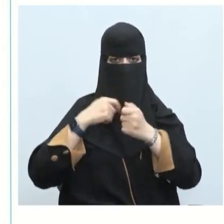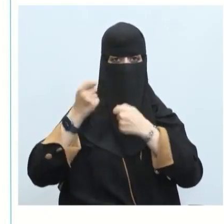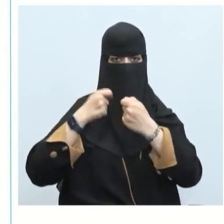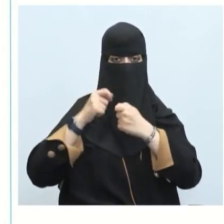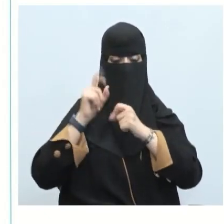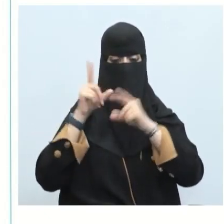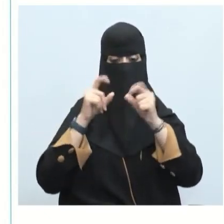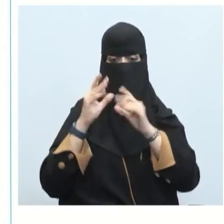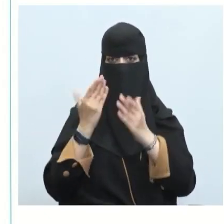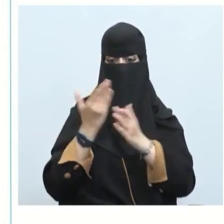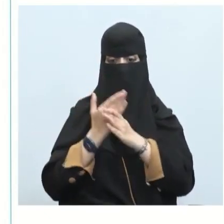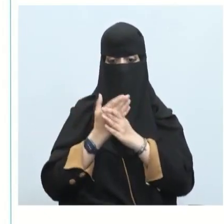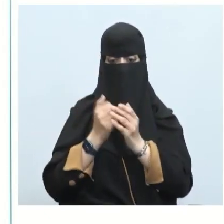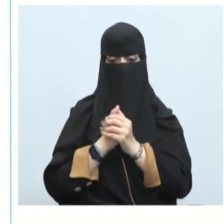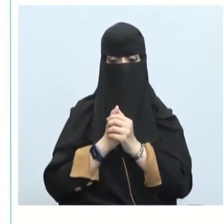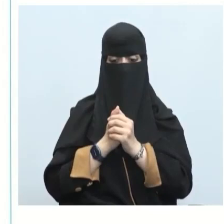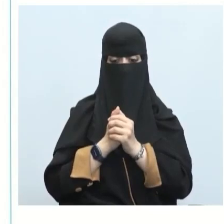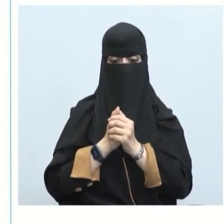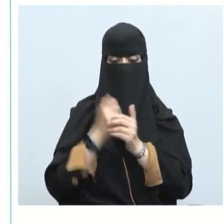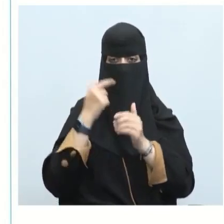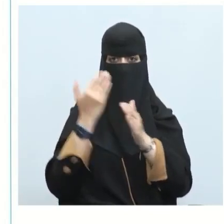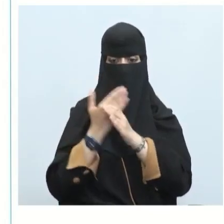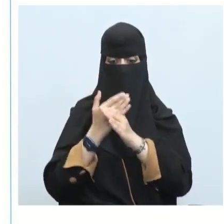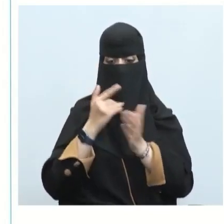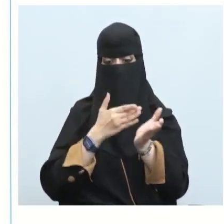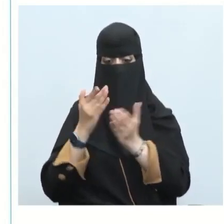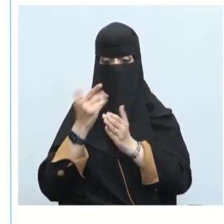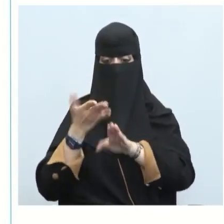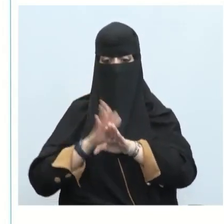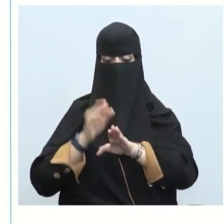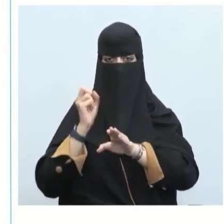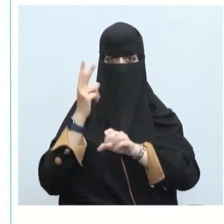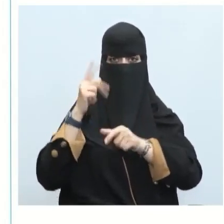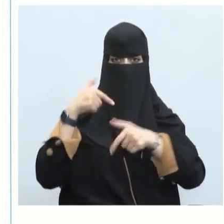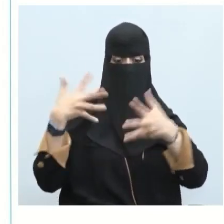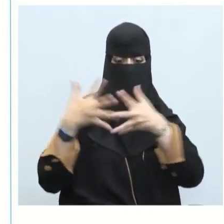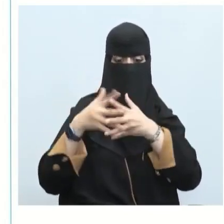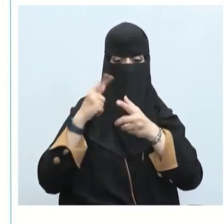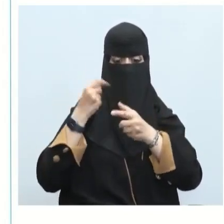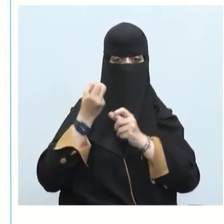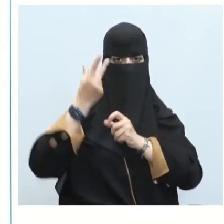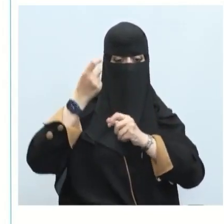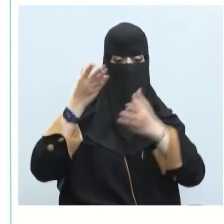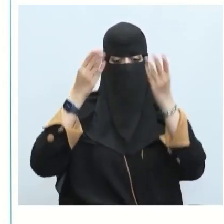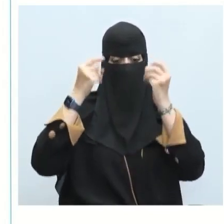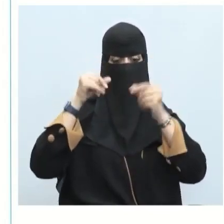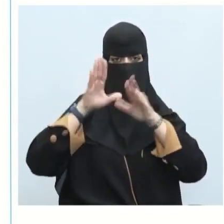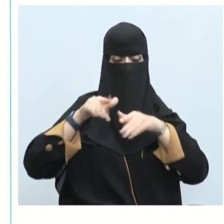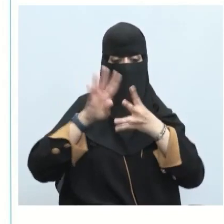للتسويق الالكتروني لانها تسهل على الشركات مشاركه الافكار